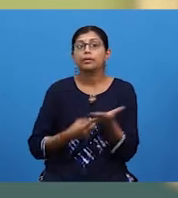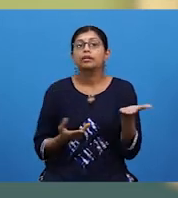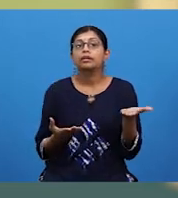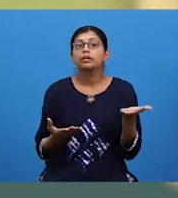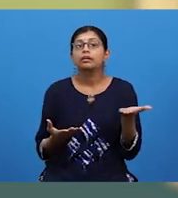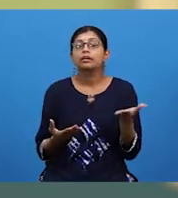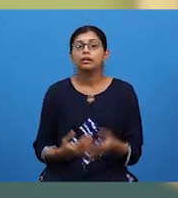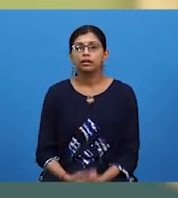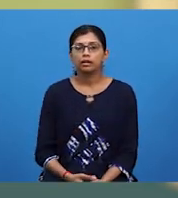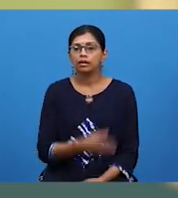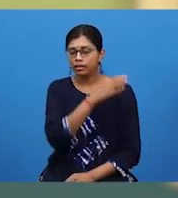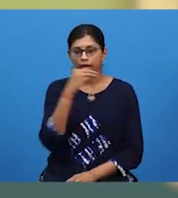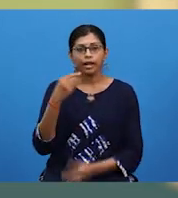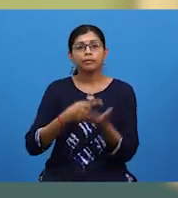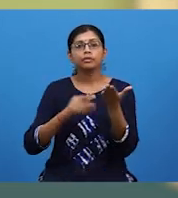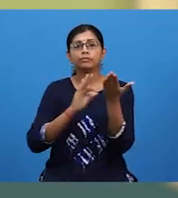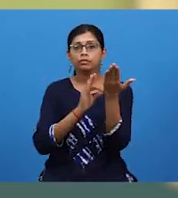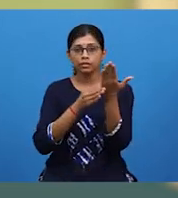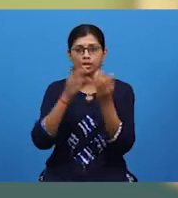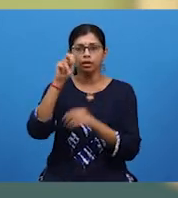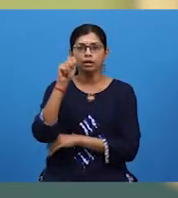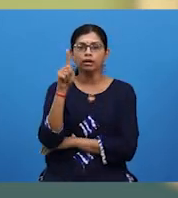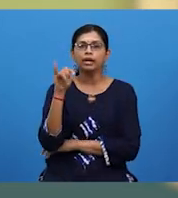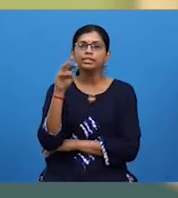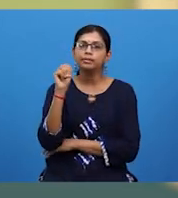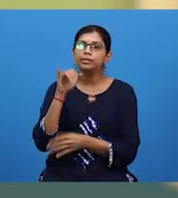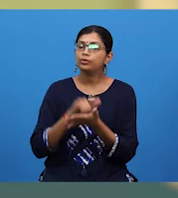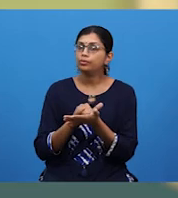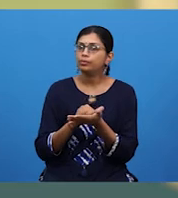Apakah fungsi setiap enzim tersebut?